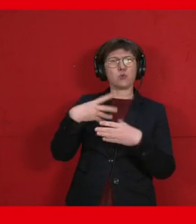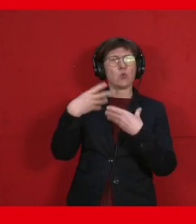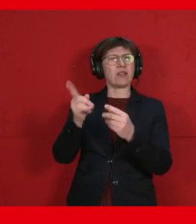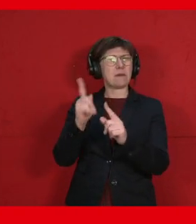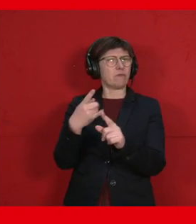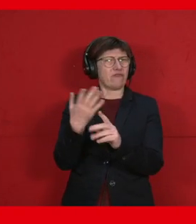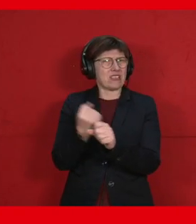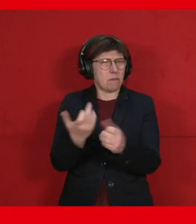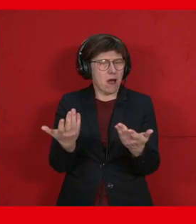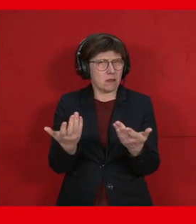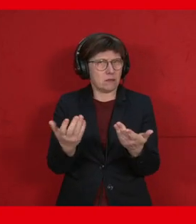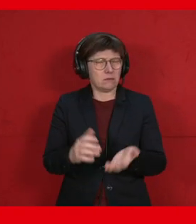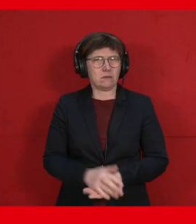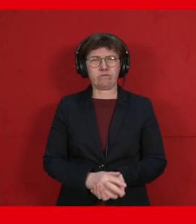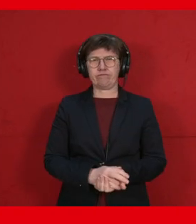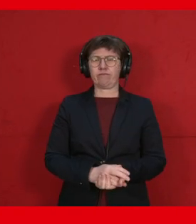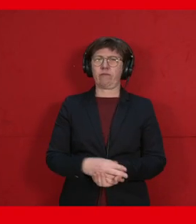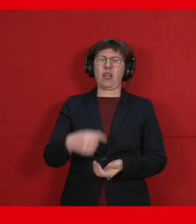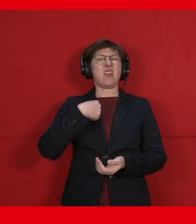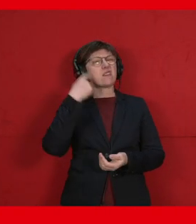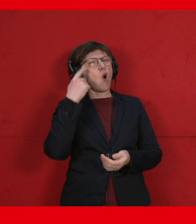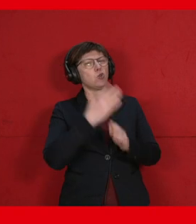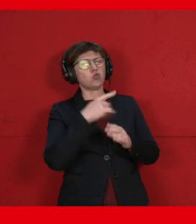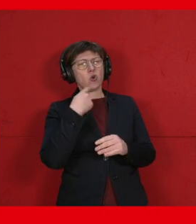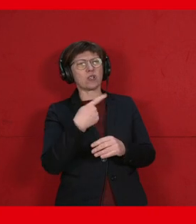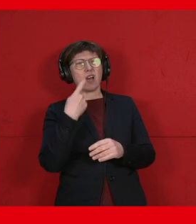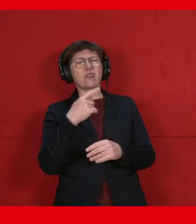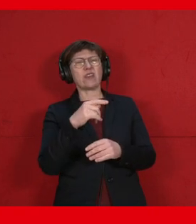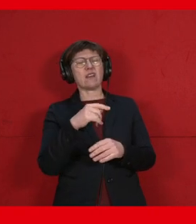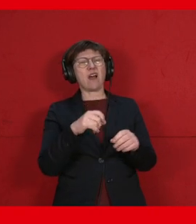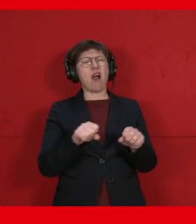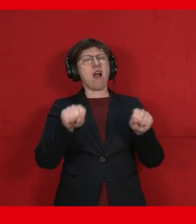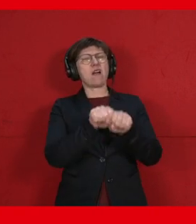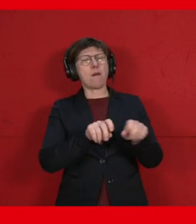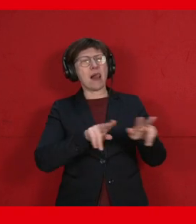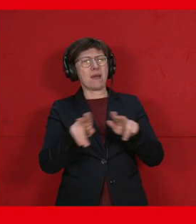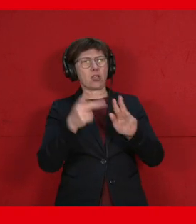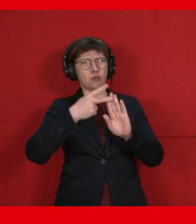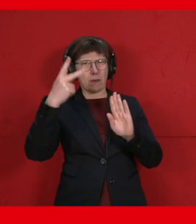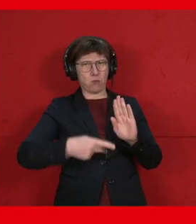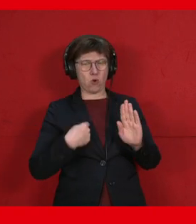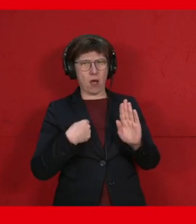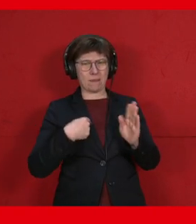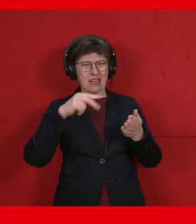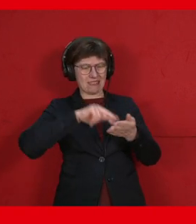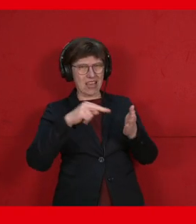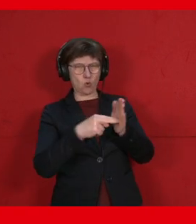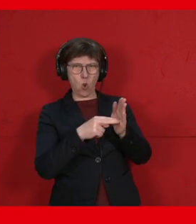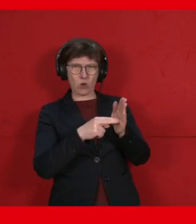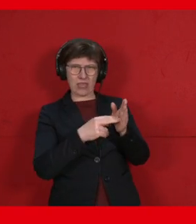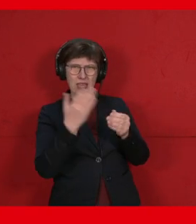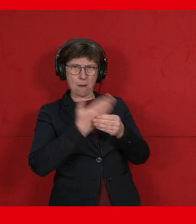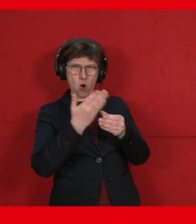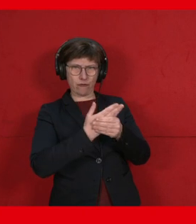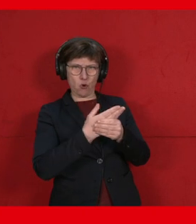machen? Na, ich glaube, ich habe es angedeutet. Wir haben das sogenannte Carbon Management Programm, das heißt eigentlich ein Technologieportfolio